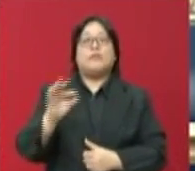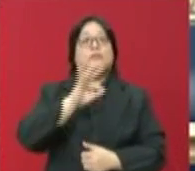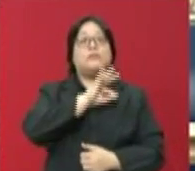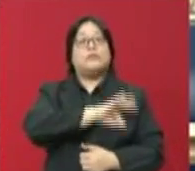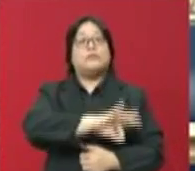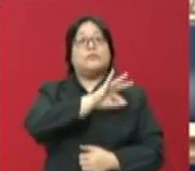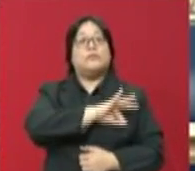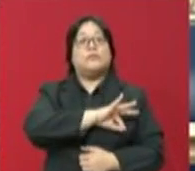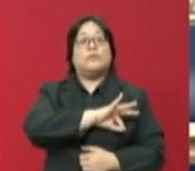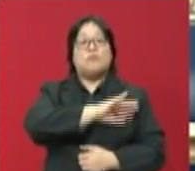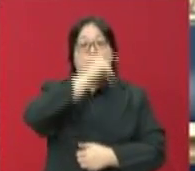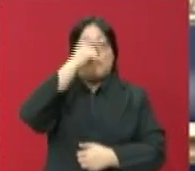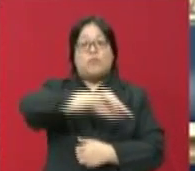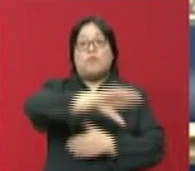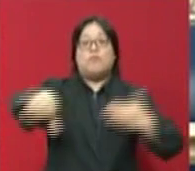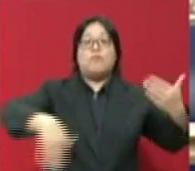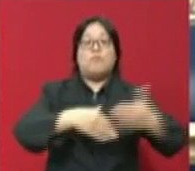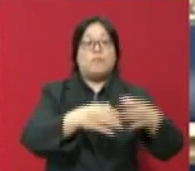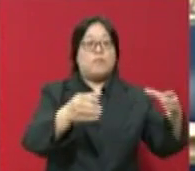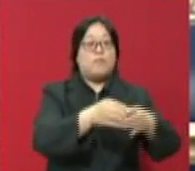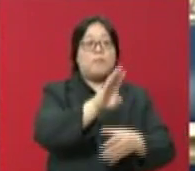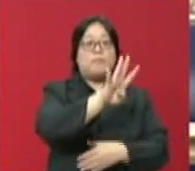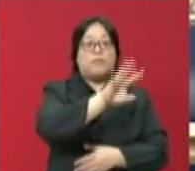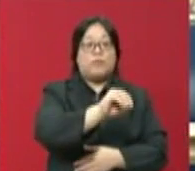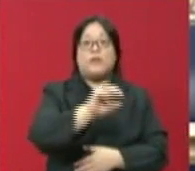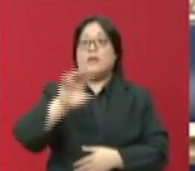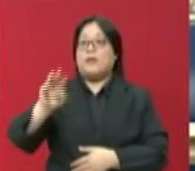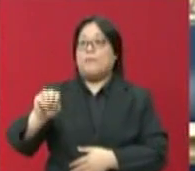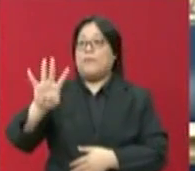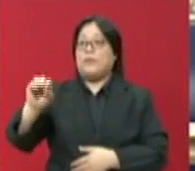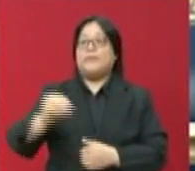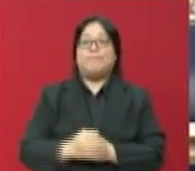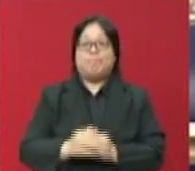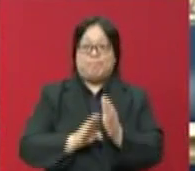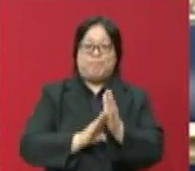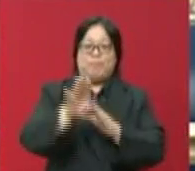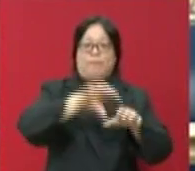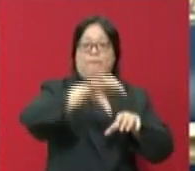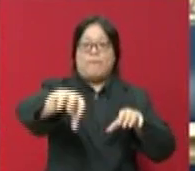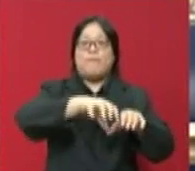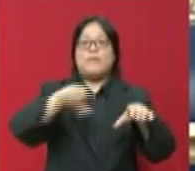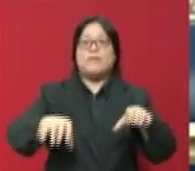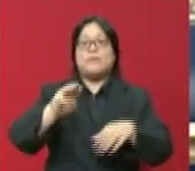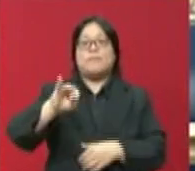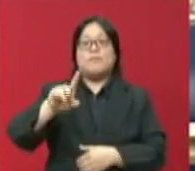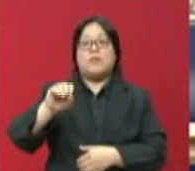bermanfaat kepada golongan B40 dan M40 ini. Pembangunan franchise mikro yang dan mampu milik